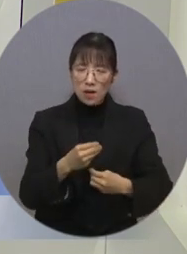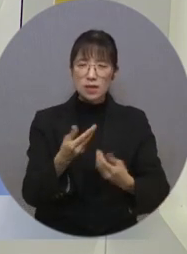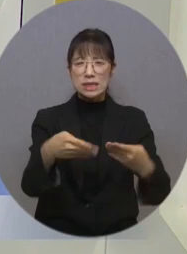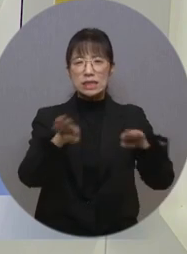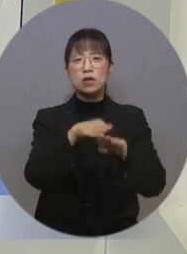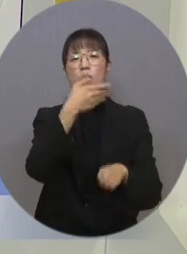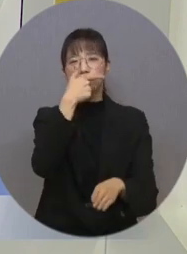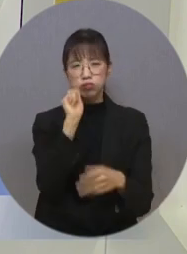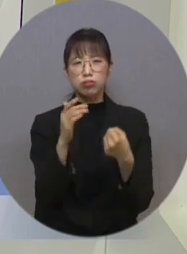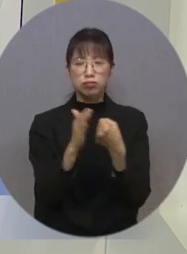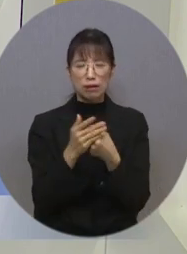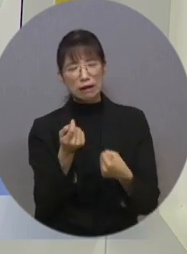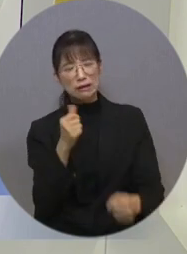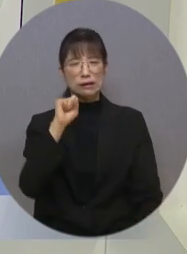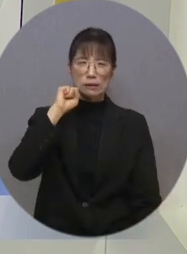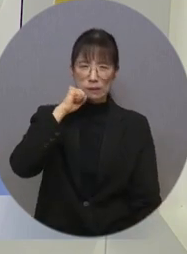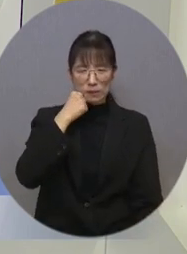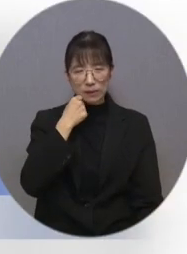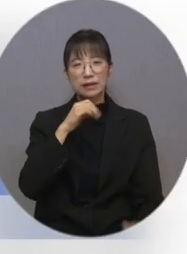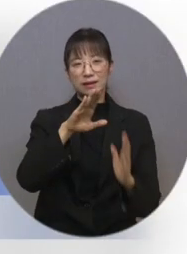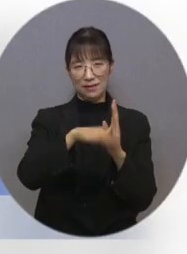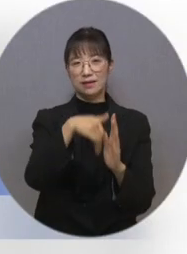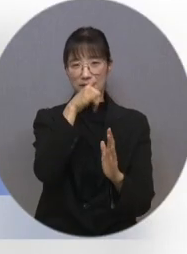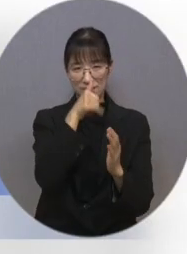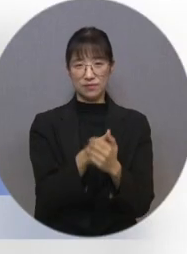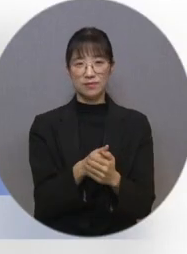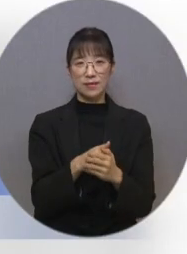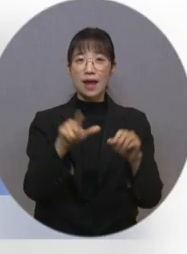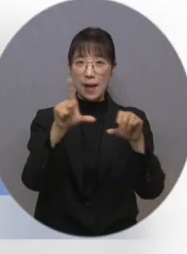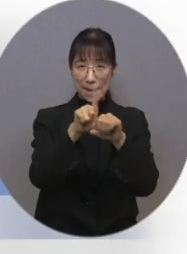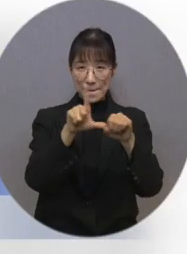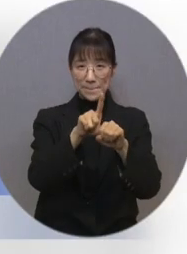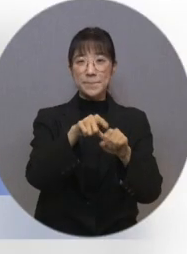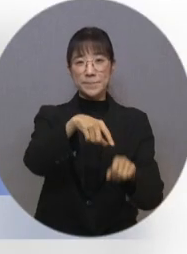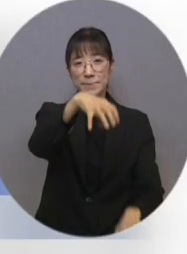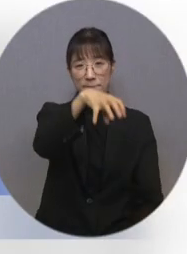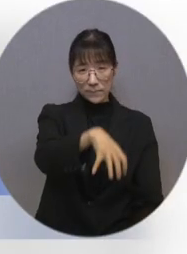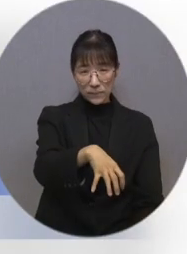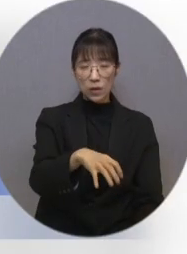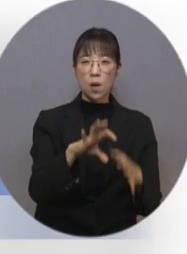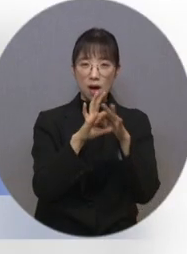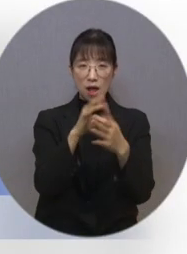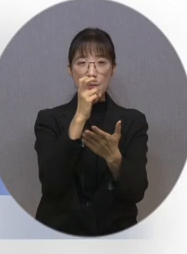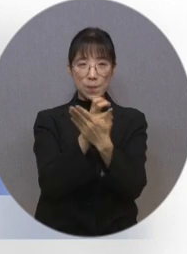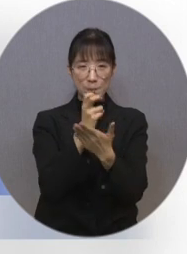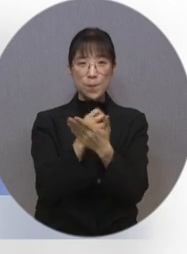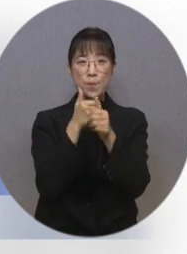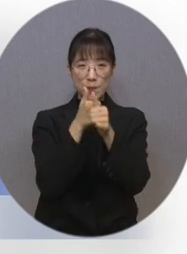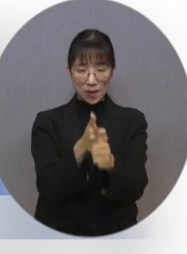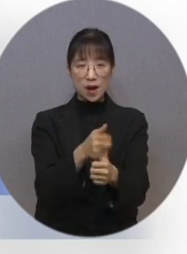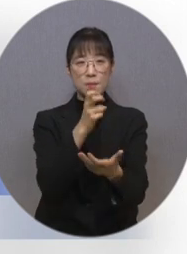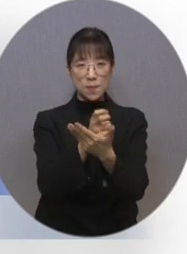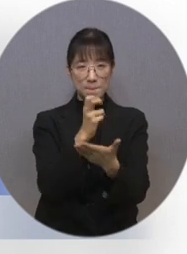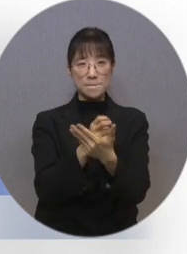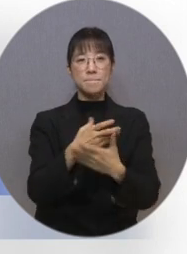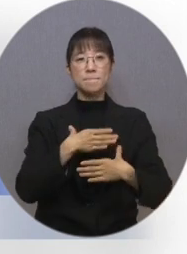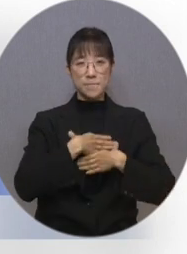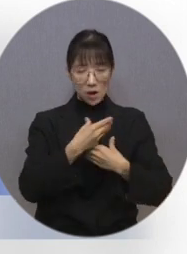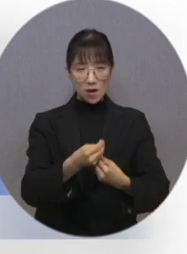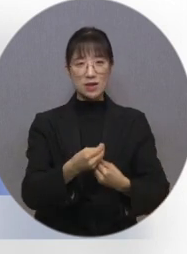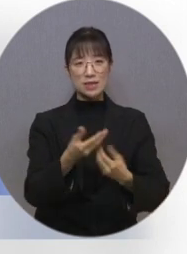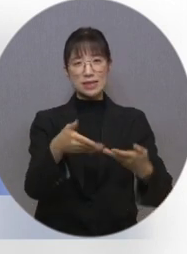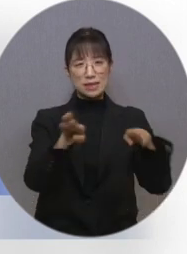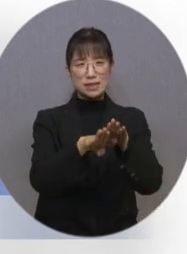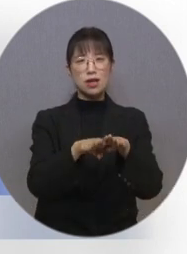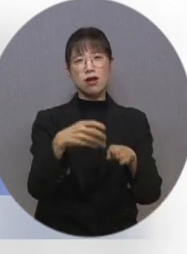부족으로 인해 난감하신 적이 있을 겁니다 사실 LPG 충전소는 관련법에 따른 법적 편의시설 의무설치